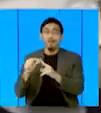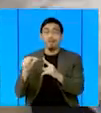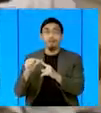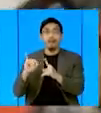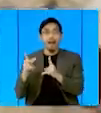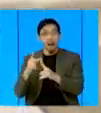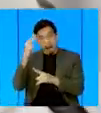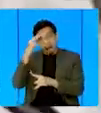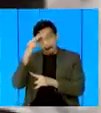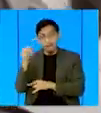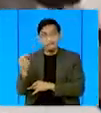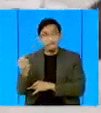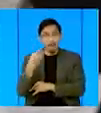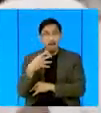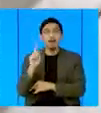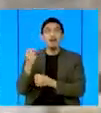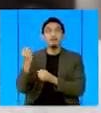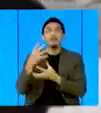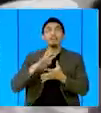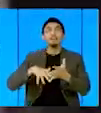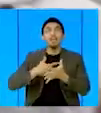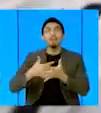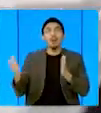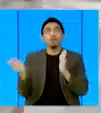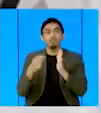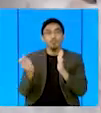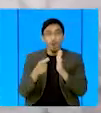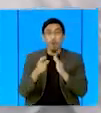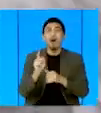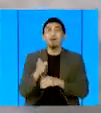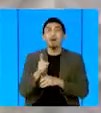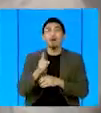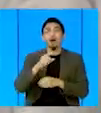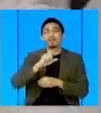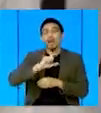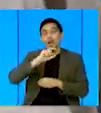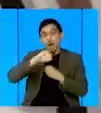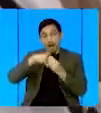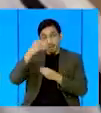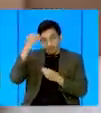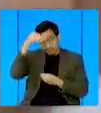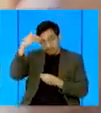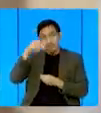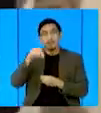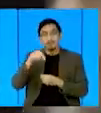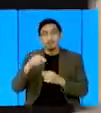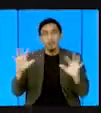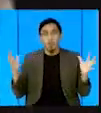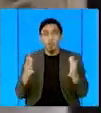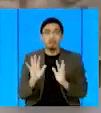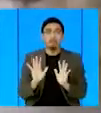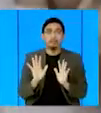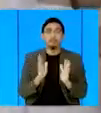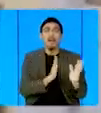jadwal lempar jumroh, akabah, dan tasyrik bagi para jamaah haji untuk menghindari penumpukan jamaah pada waktu